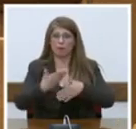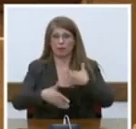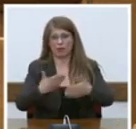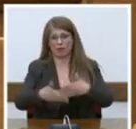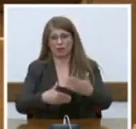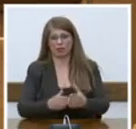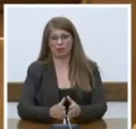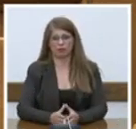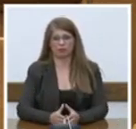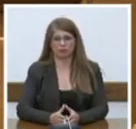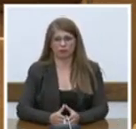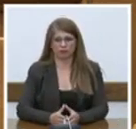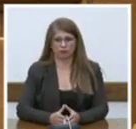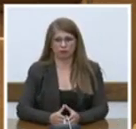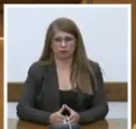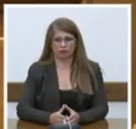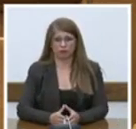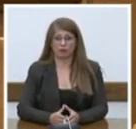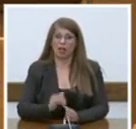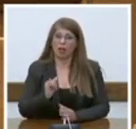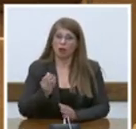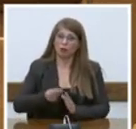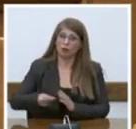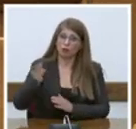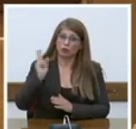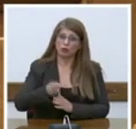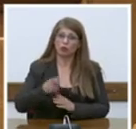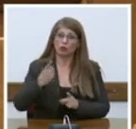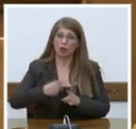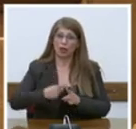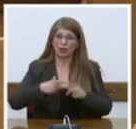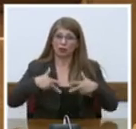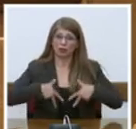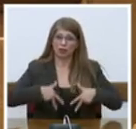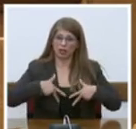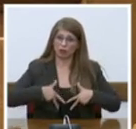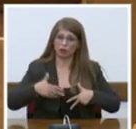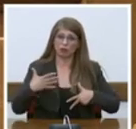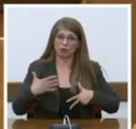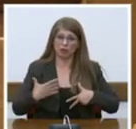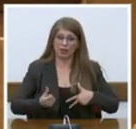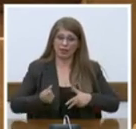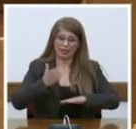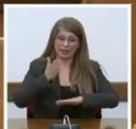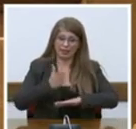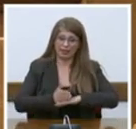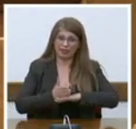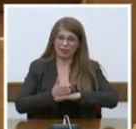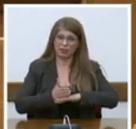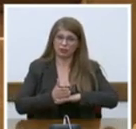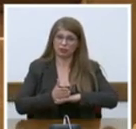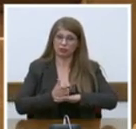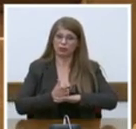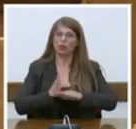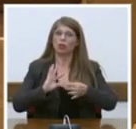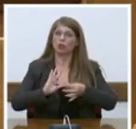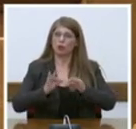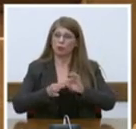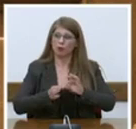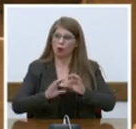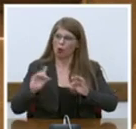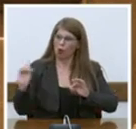διαδικασίες. Ακόμη δε χειρότερα, το ελληνικό κράτος έχει μπει εγγυητής των φαντς, ώστε όλοι οι Έλληνες